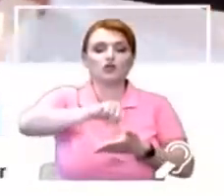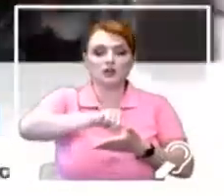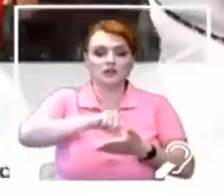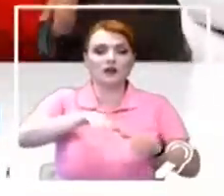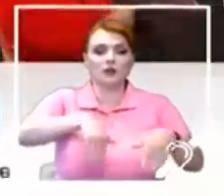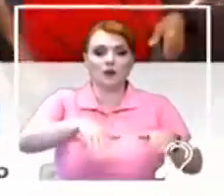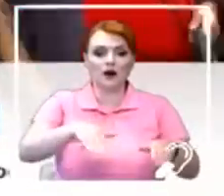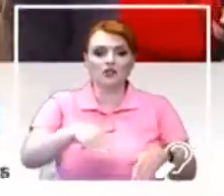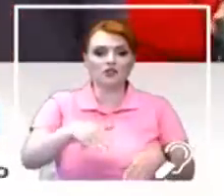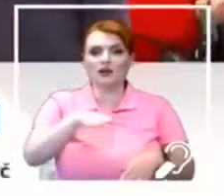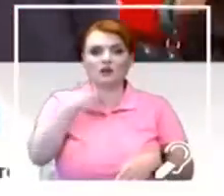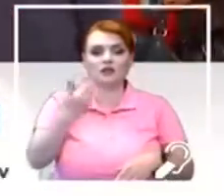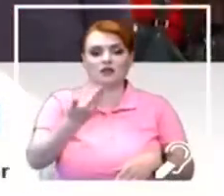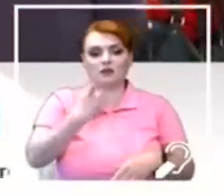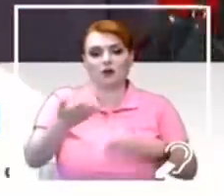nemulțumește. Venit la acest marș.